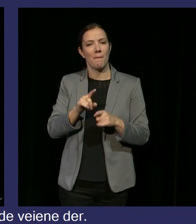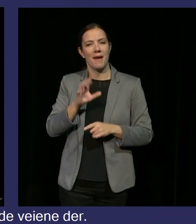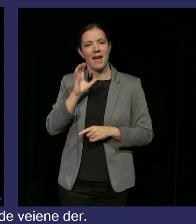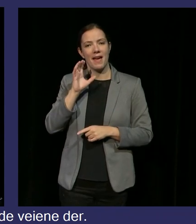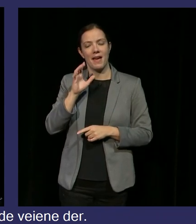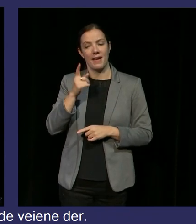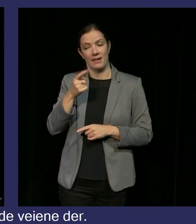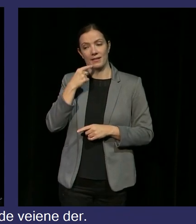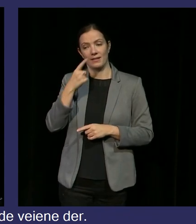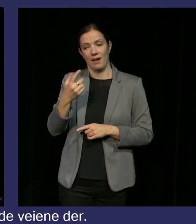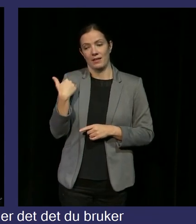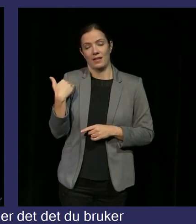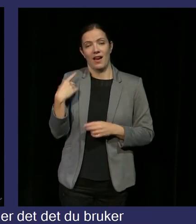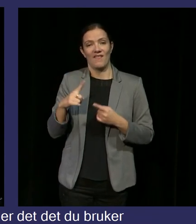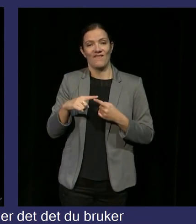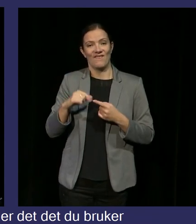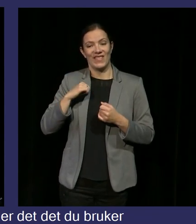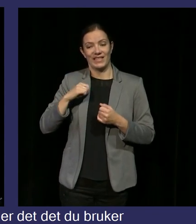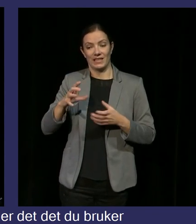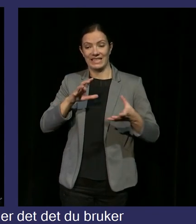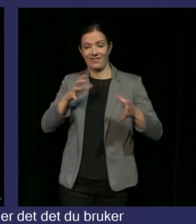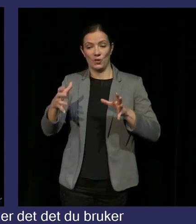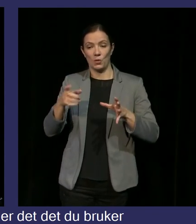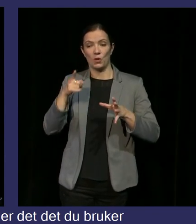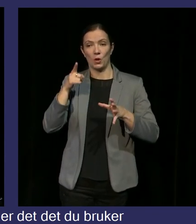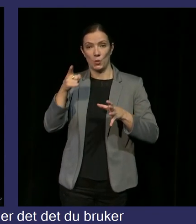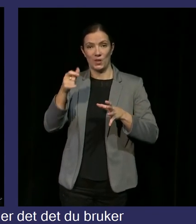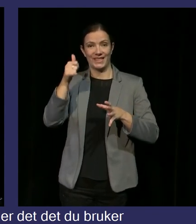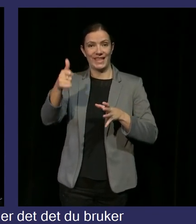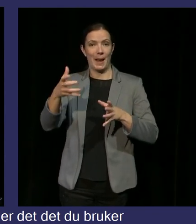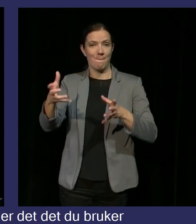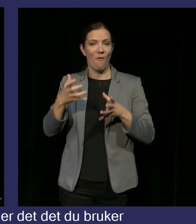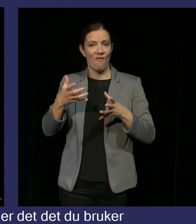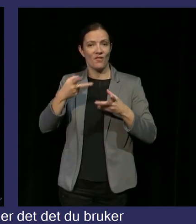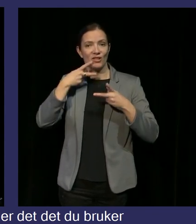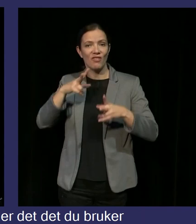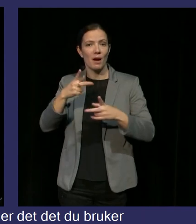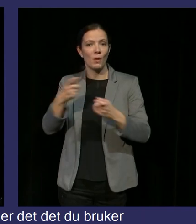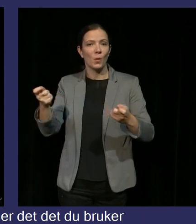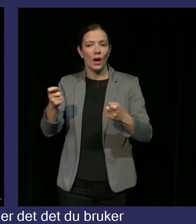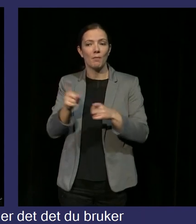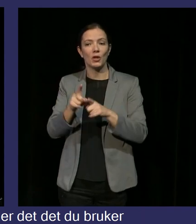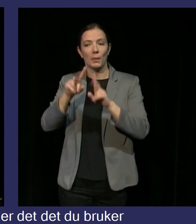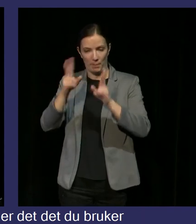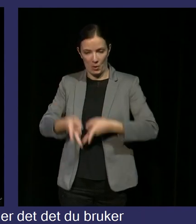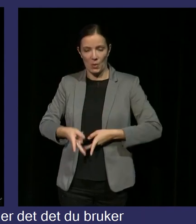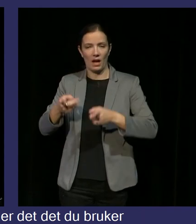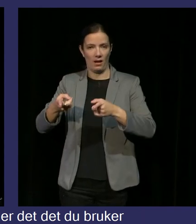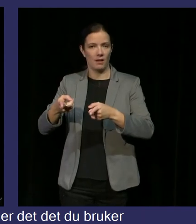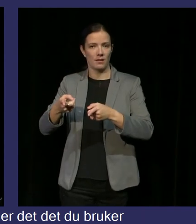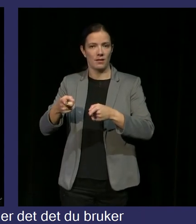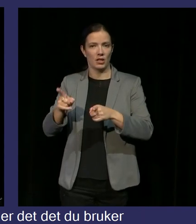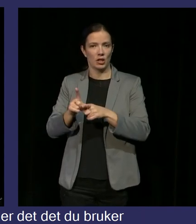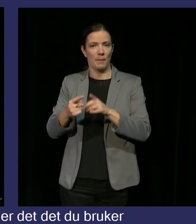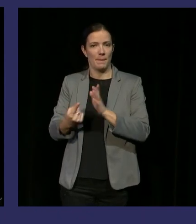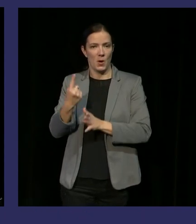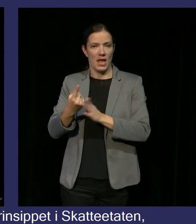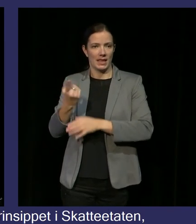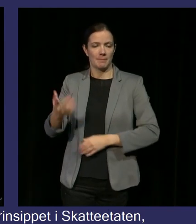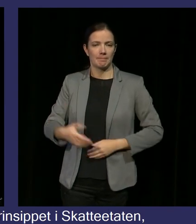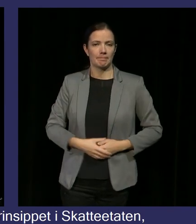du en kontekst hvor du har behov for å få svar på et eller annet, så er det det du bruker som en anledning.